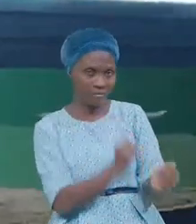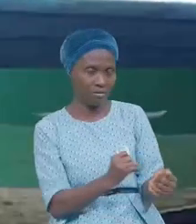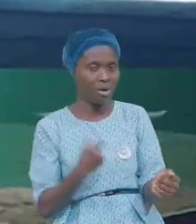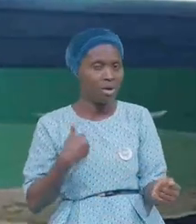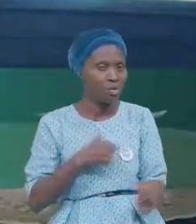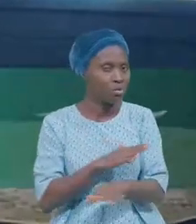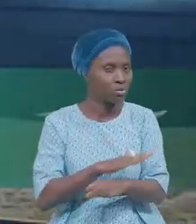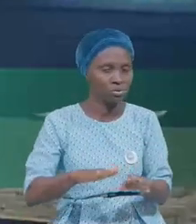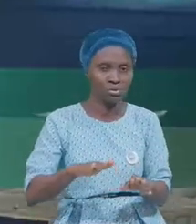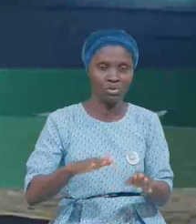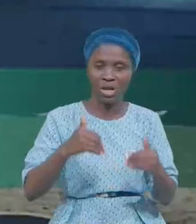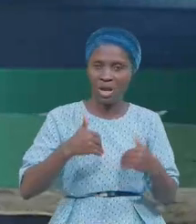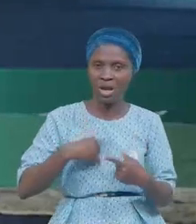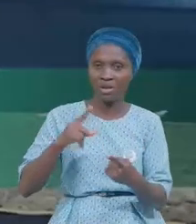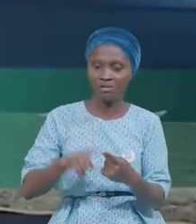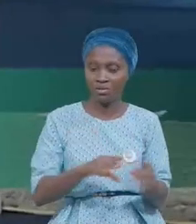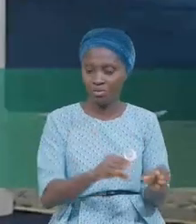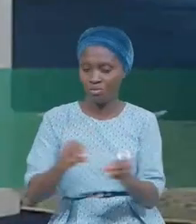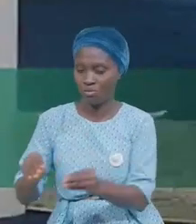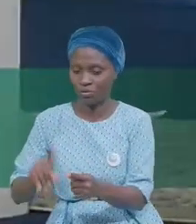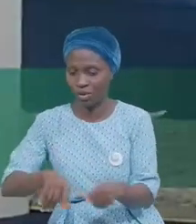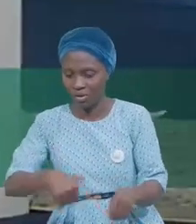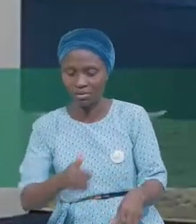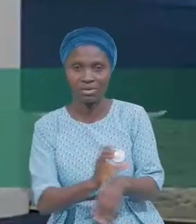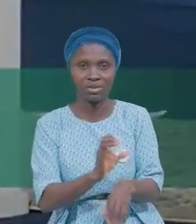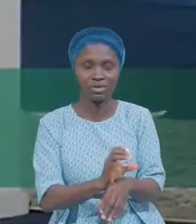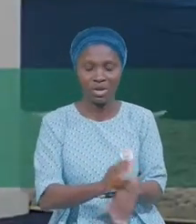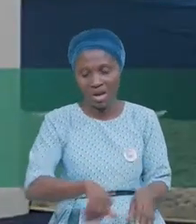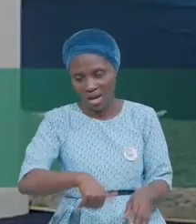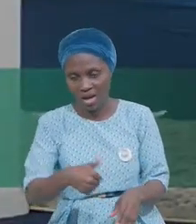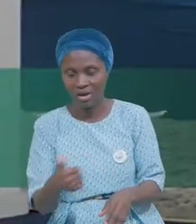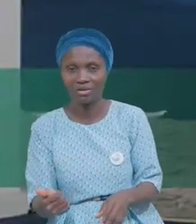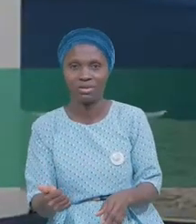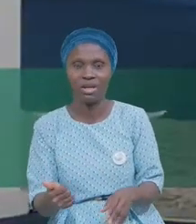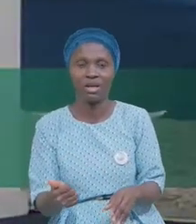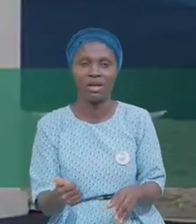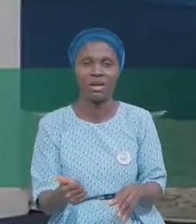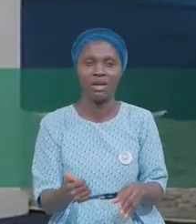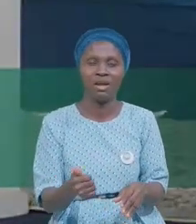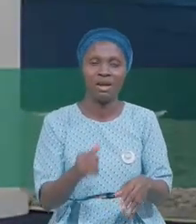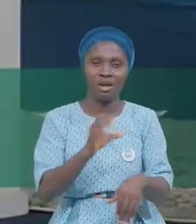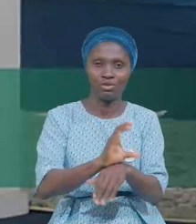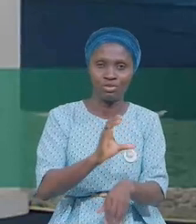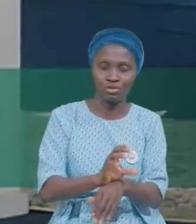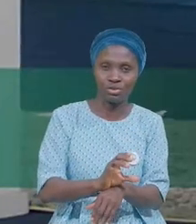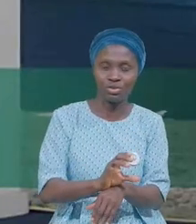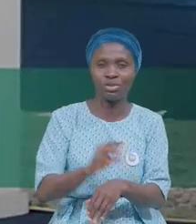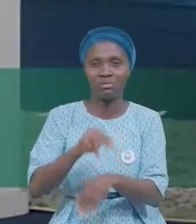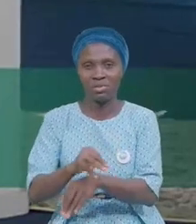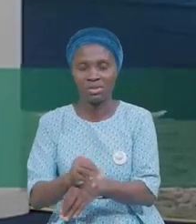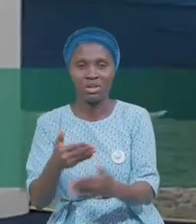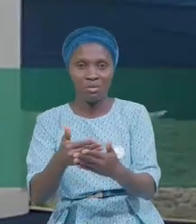besoin de déménager pour aller dans une autre église, dans une autre assemblée ou dans un autre ministère avant d'être